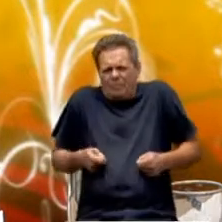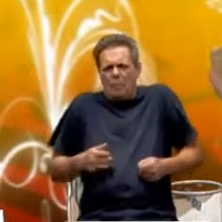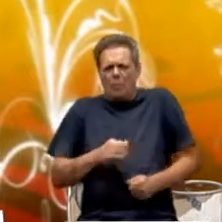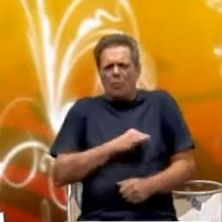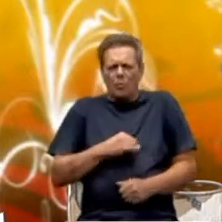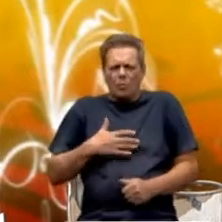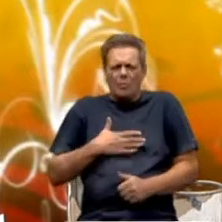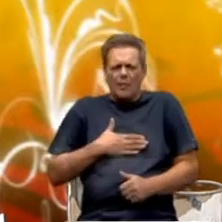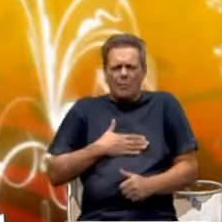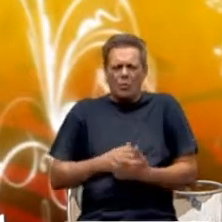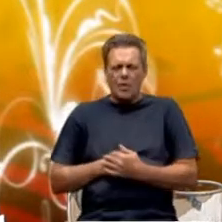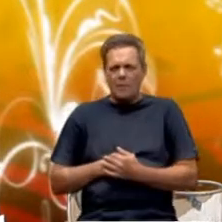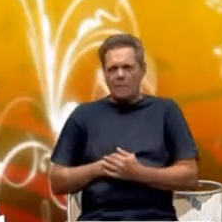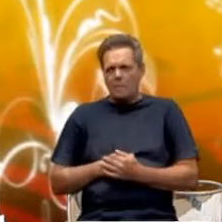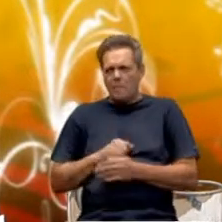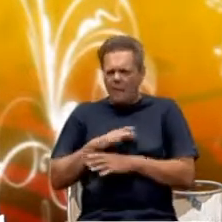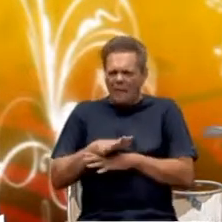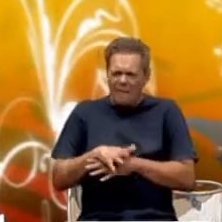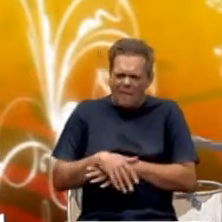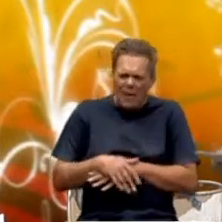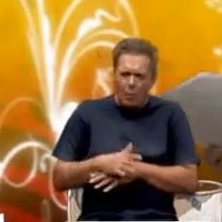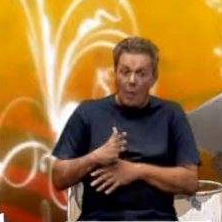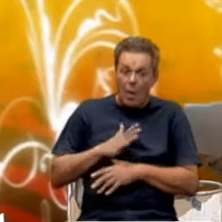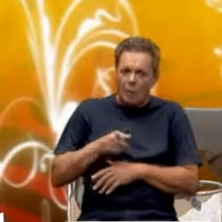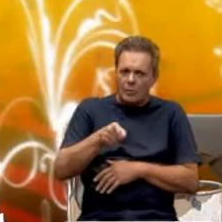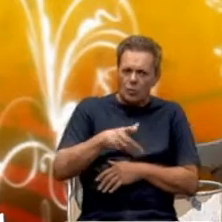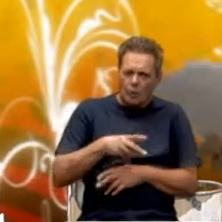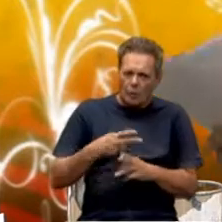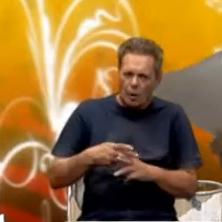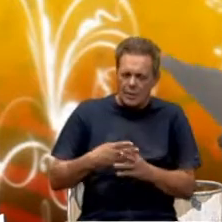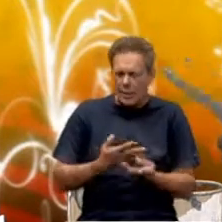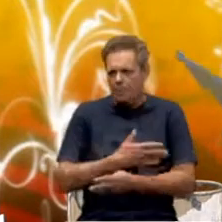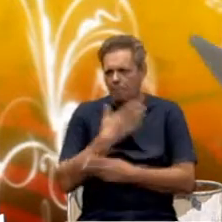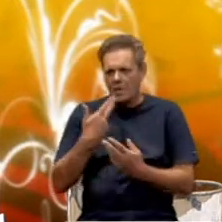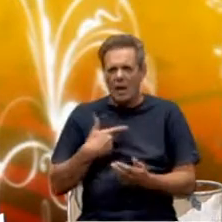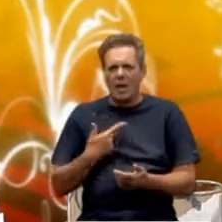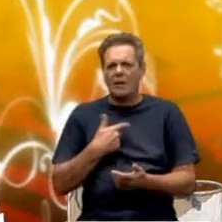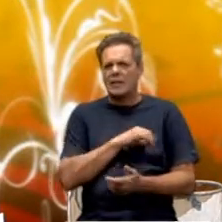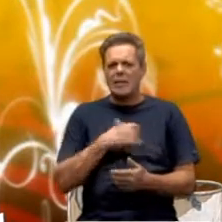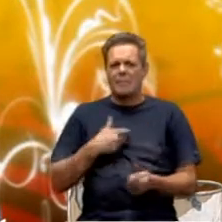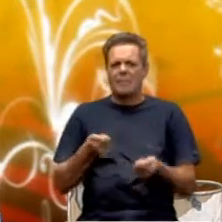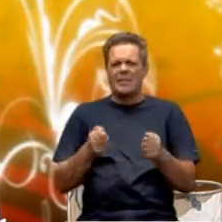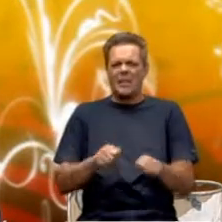još više djeluju na opasnost te bolesti, bilo koje bolesti, kad se zatvore u sebe. Ajmo, ovo što